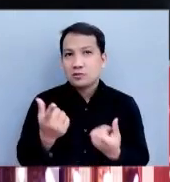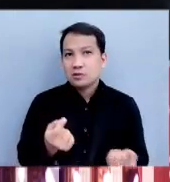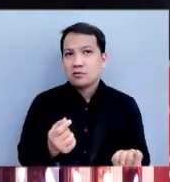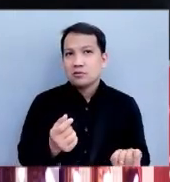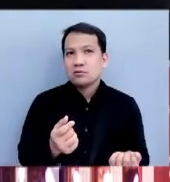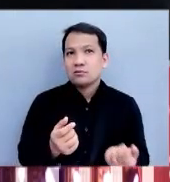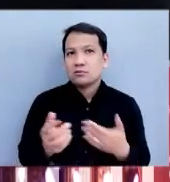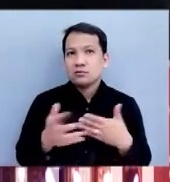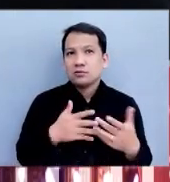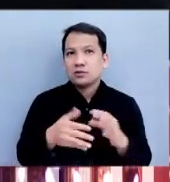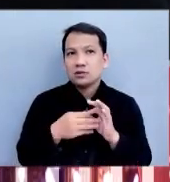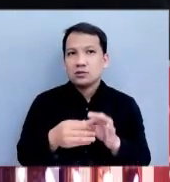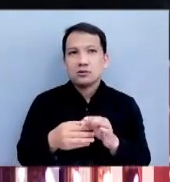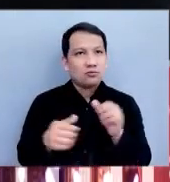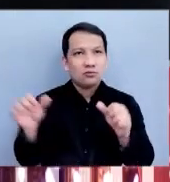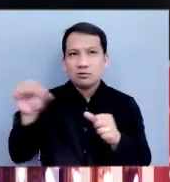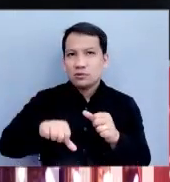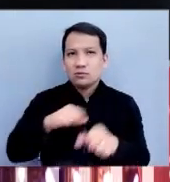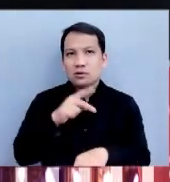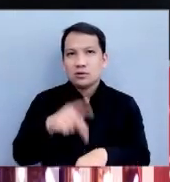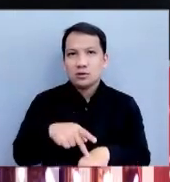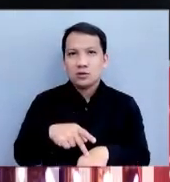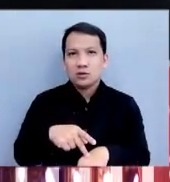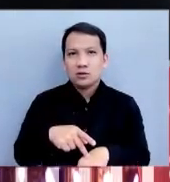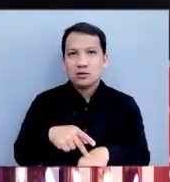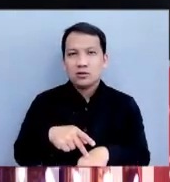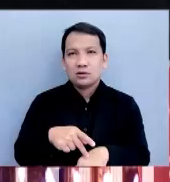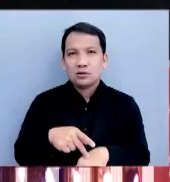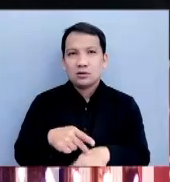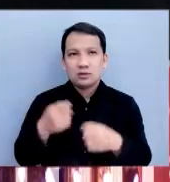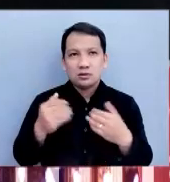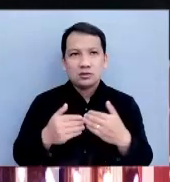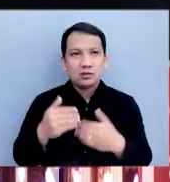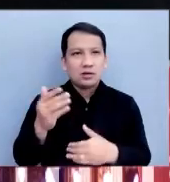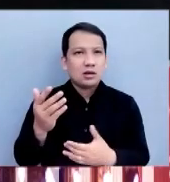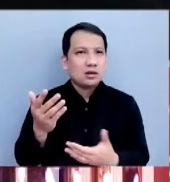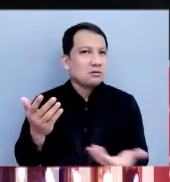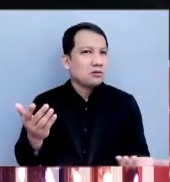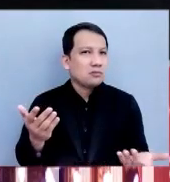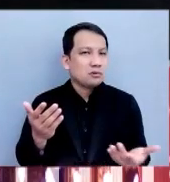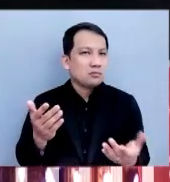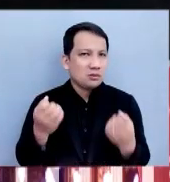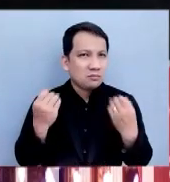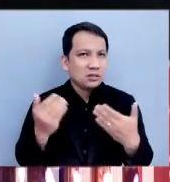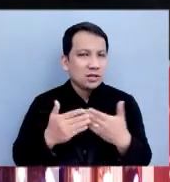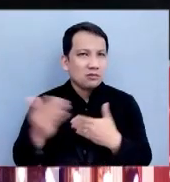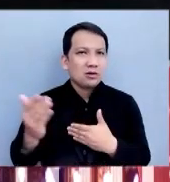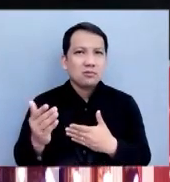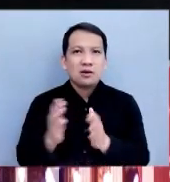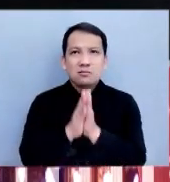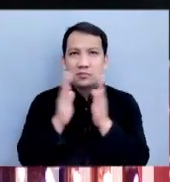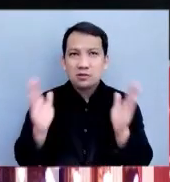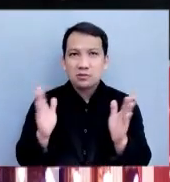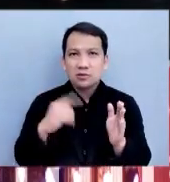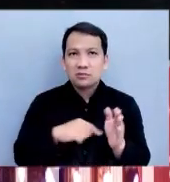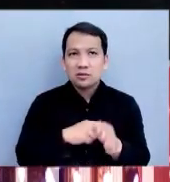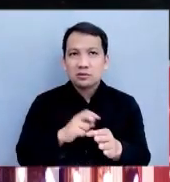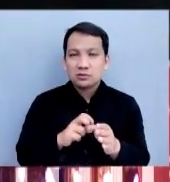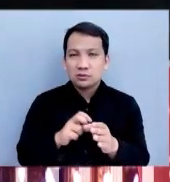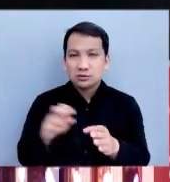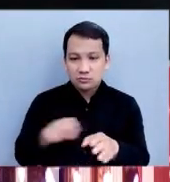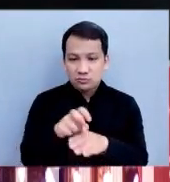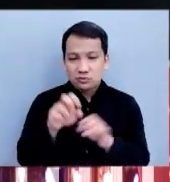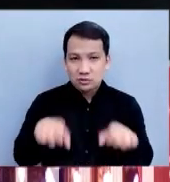Walang katalo-talo ang Pilipinas. At matakas naman na rin ang dumarating sa atin eh. At lalakas pa yan sapagat ang laki-laki ng tourism market